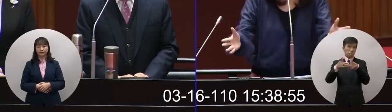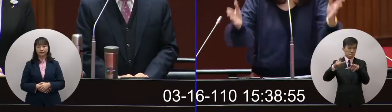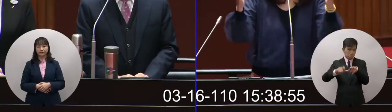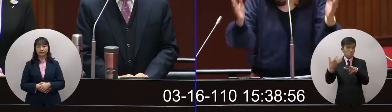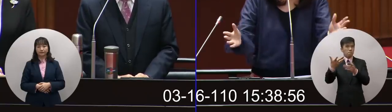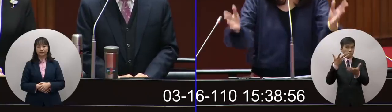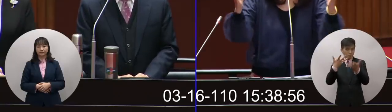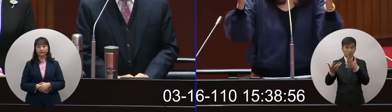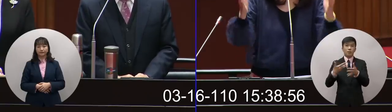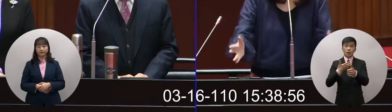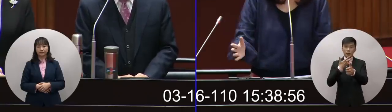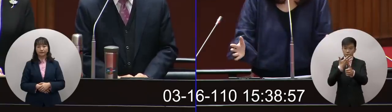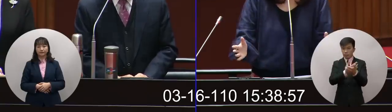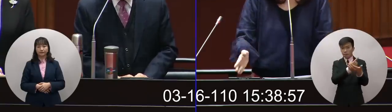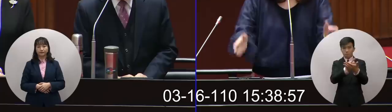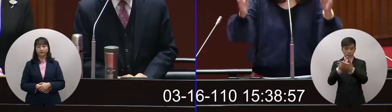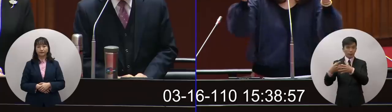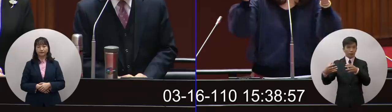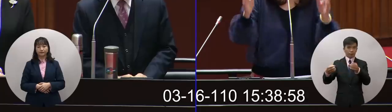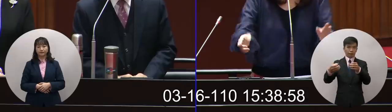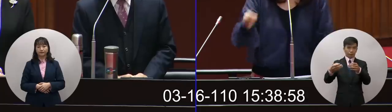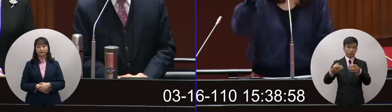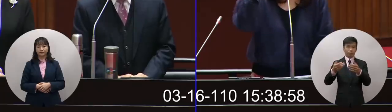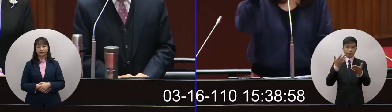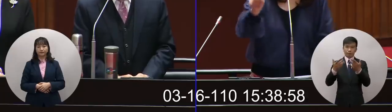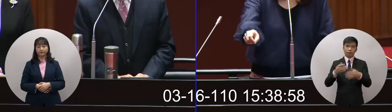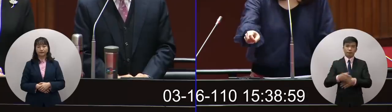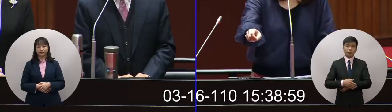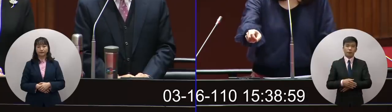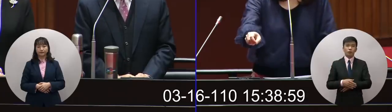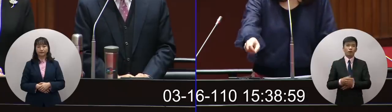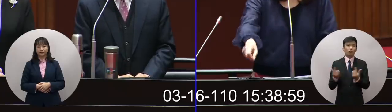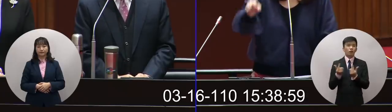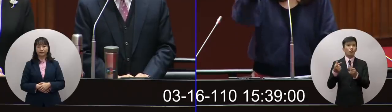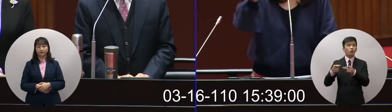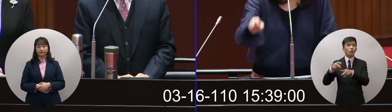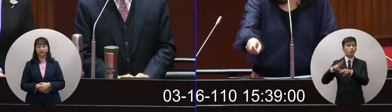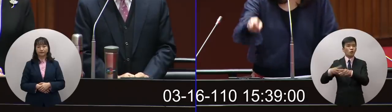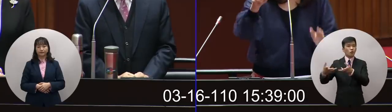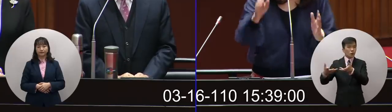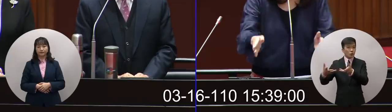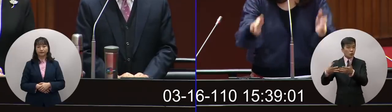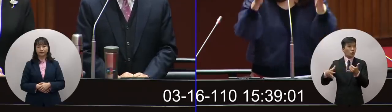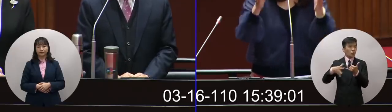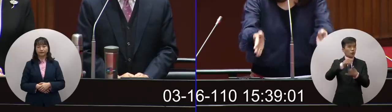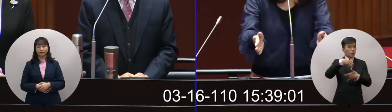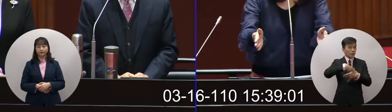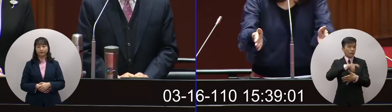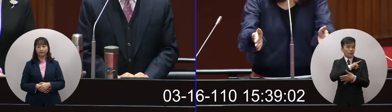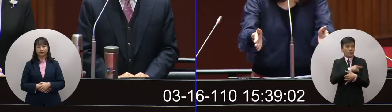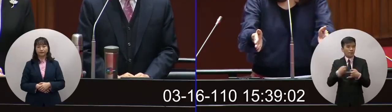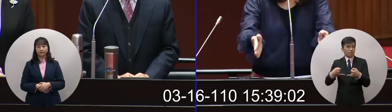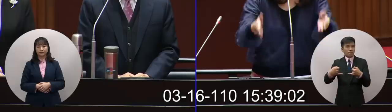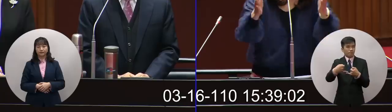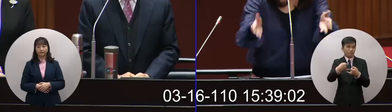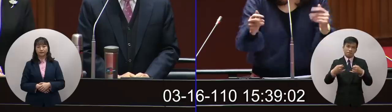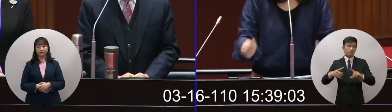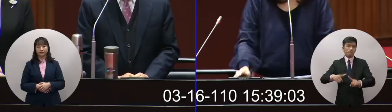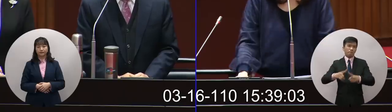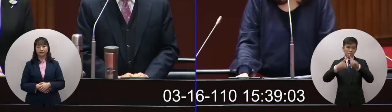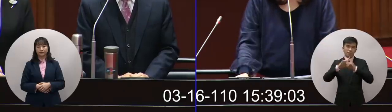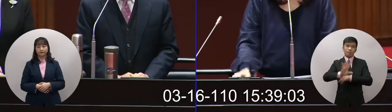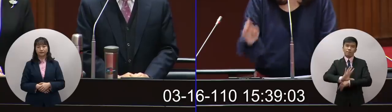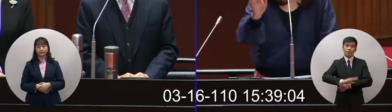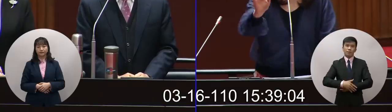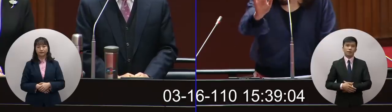够充分的对话跟讨论，而不要因为一个公共议题在全民内部又制造对立又制造